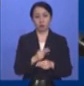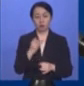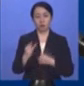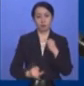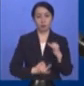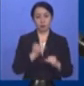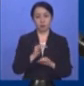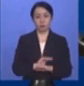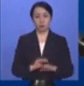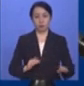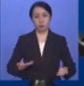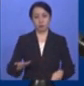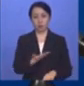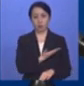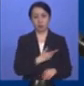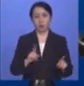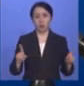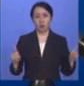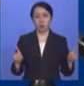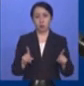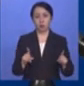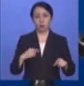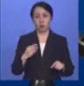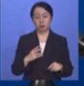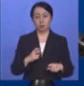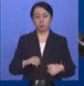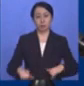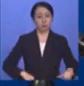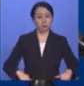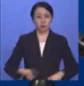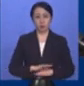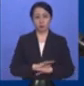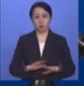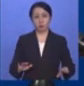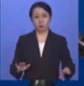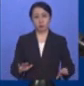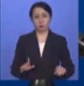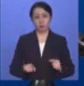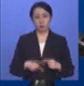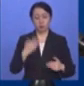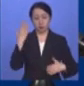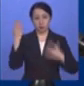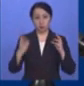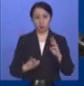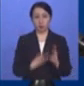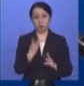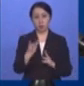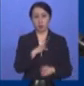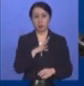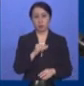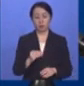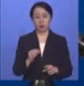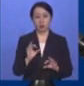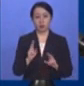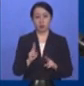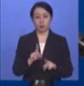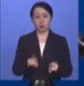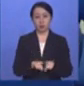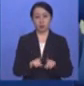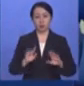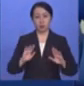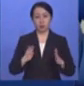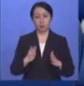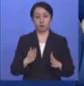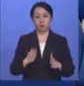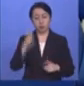с ребятишками нашими, с детьми, чтобы они не баловались тоже, чтобы при развлечении с огнем не допускали никаких подобных случаев.